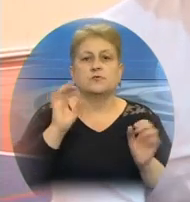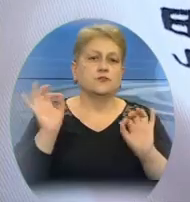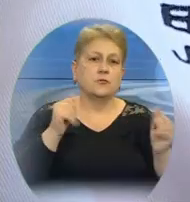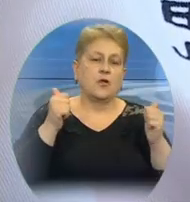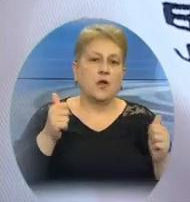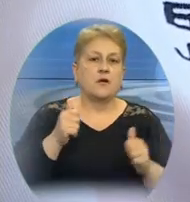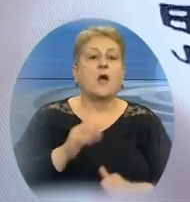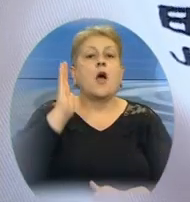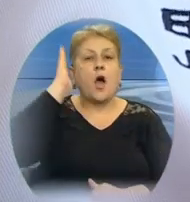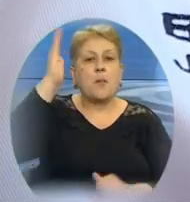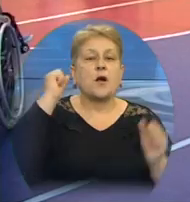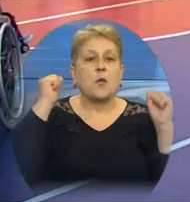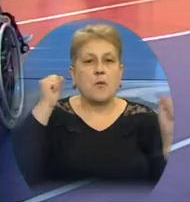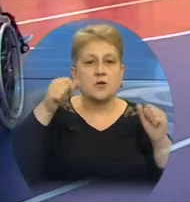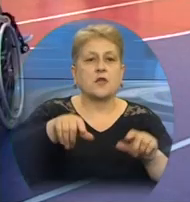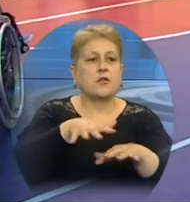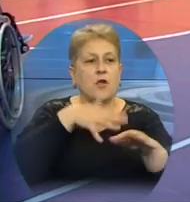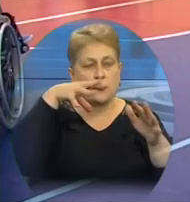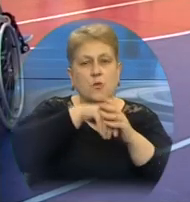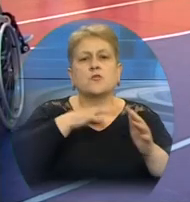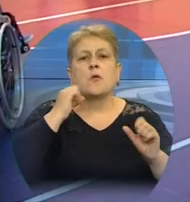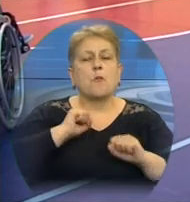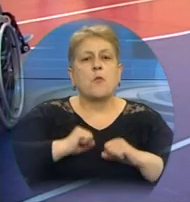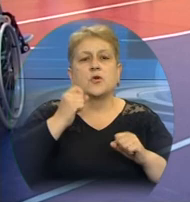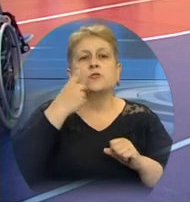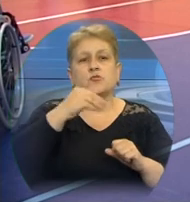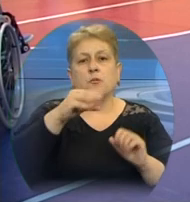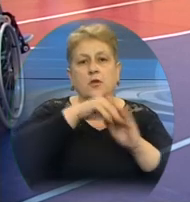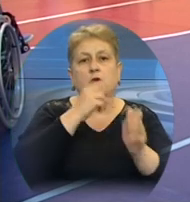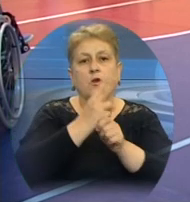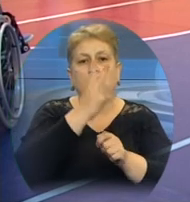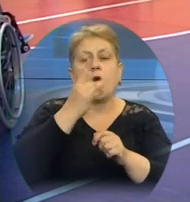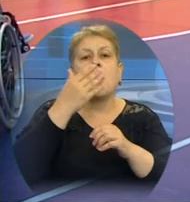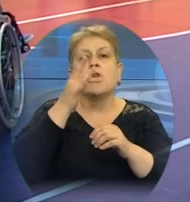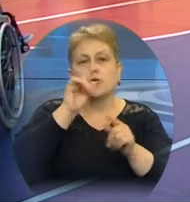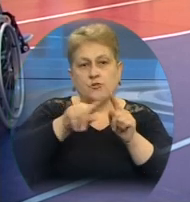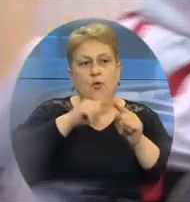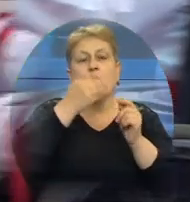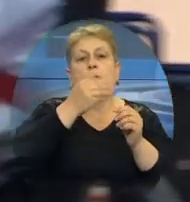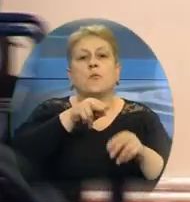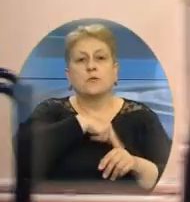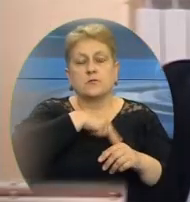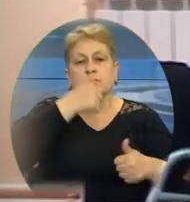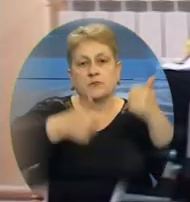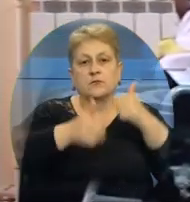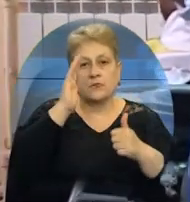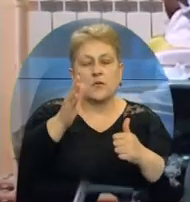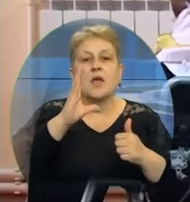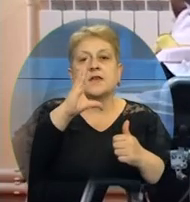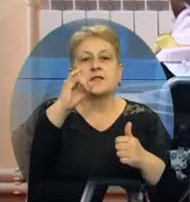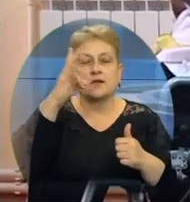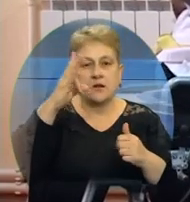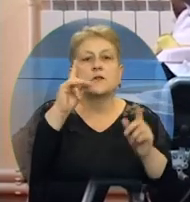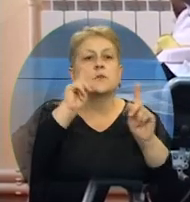չափով։ Ապագա մարզիկներն այս դալիճում մարզվում են շաբաթական երկու անգամ, ավարտին կլինի մրցանակաբաշխություն և սենսեիները